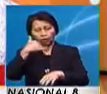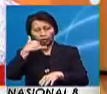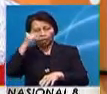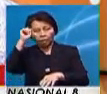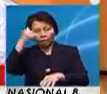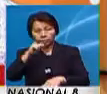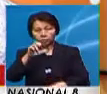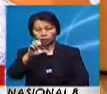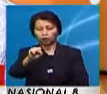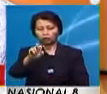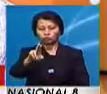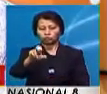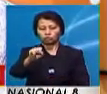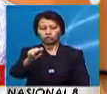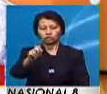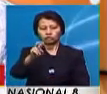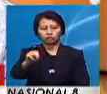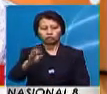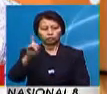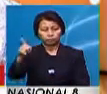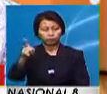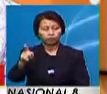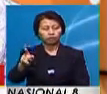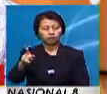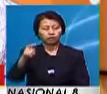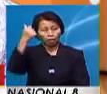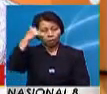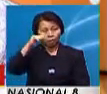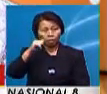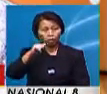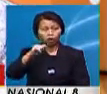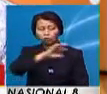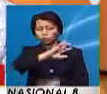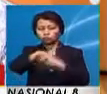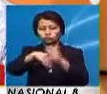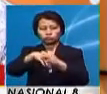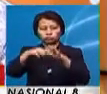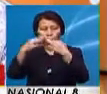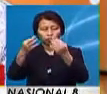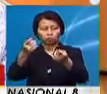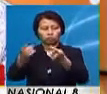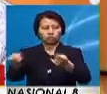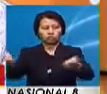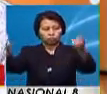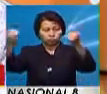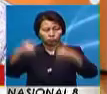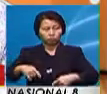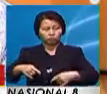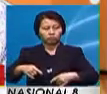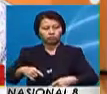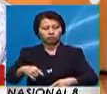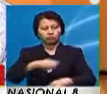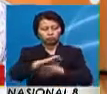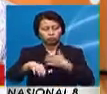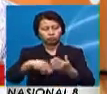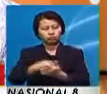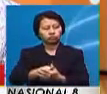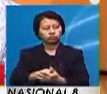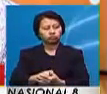itu bergoyang, bergegar. Semua orang di tingkat atas, bawah semuanya